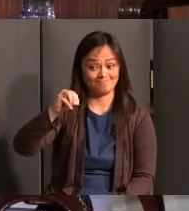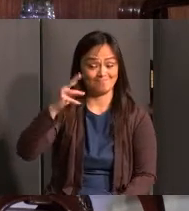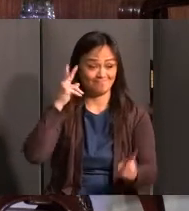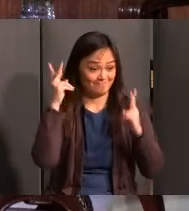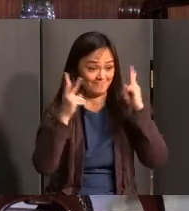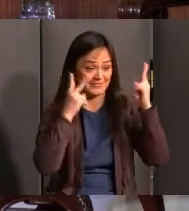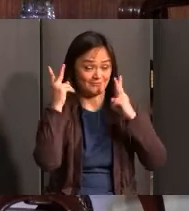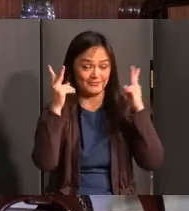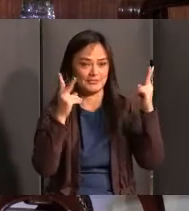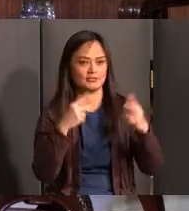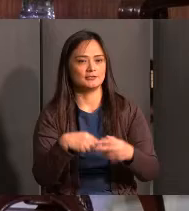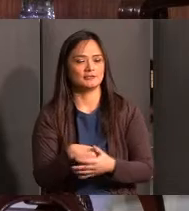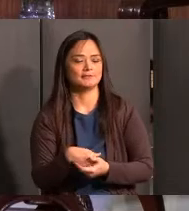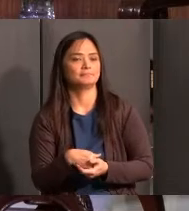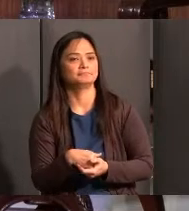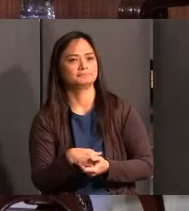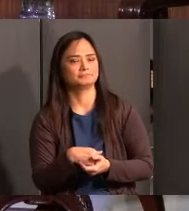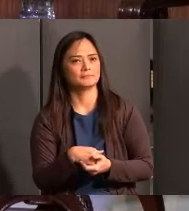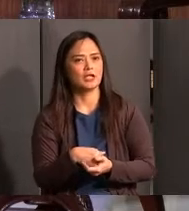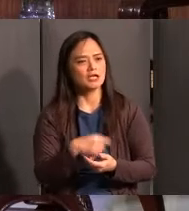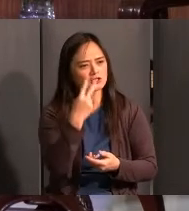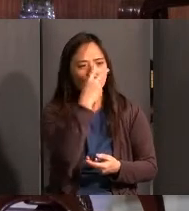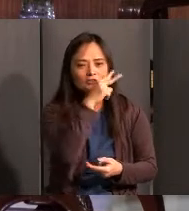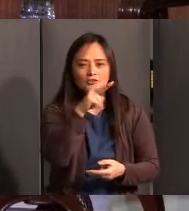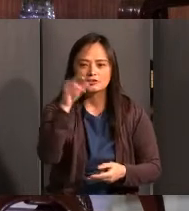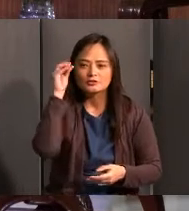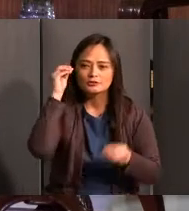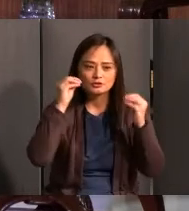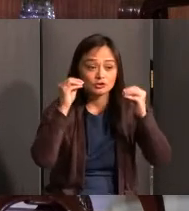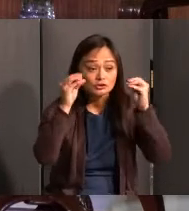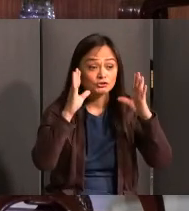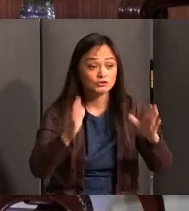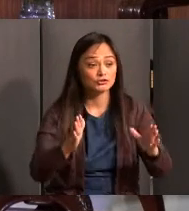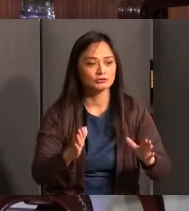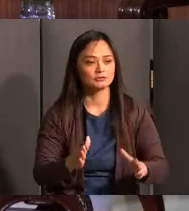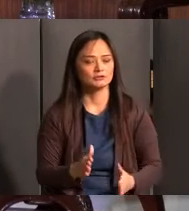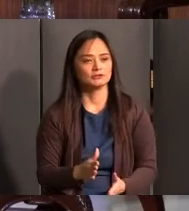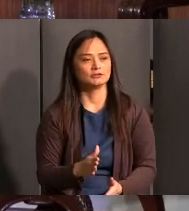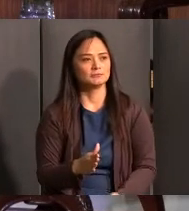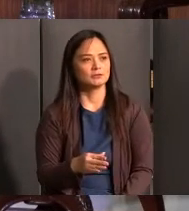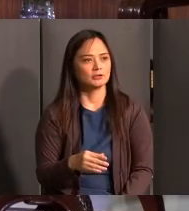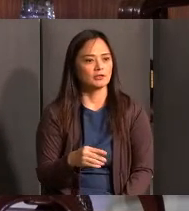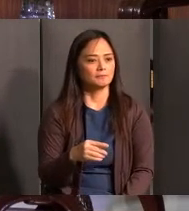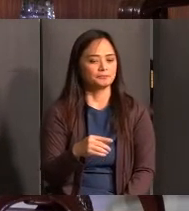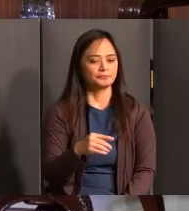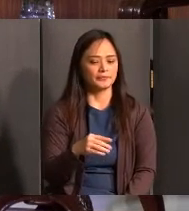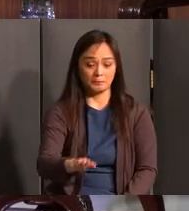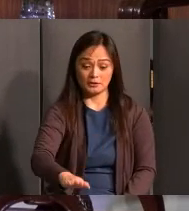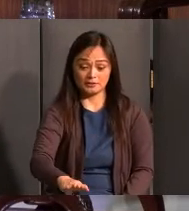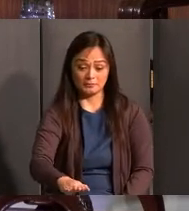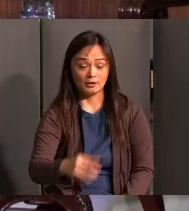ko kayo makakalimutan . I gave my time for you all.